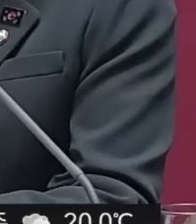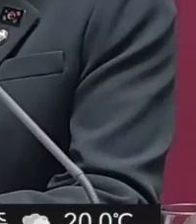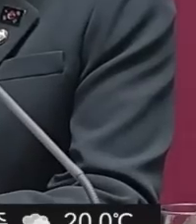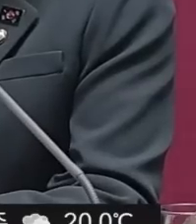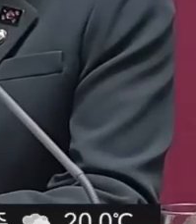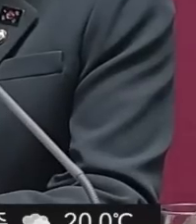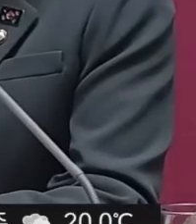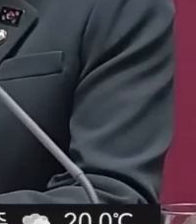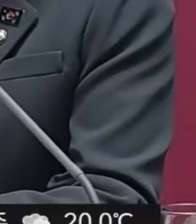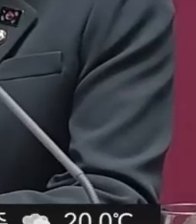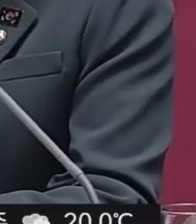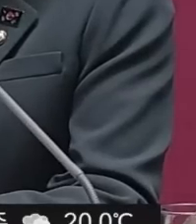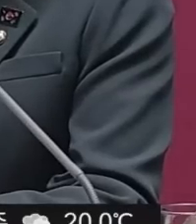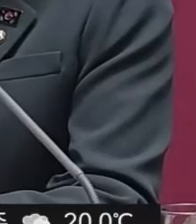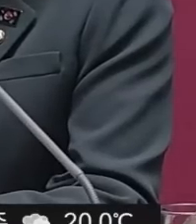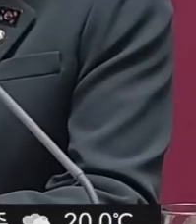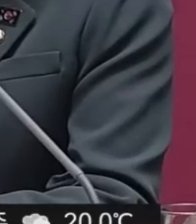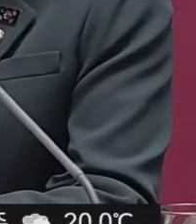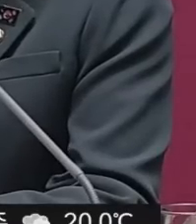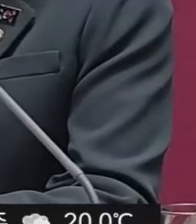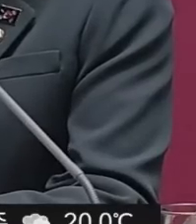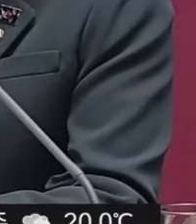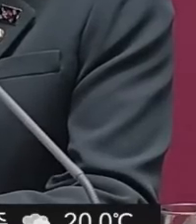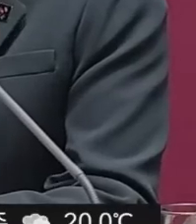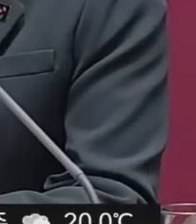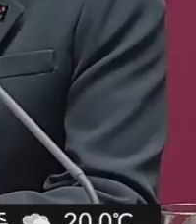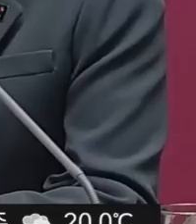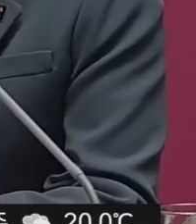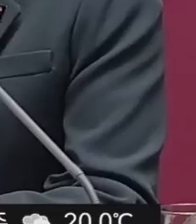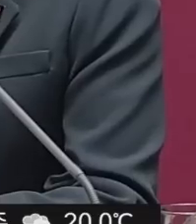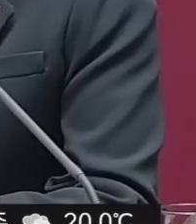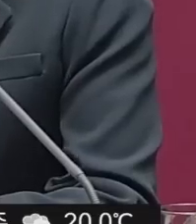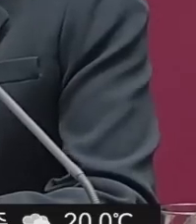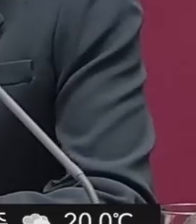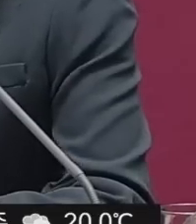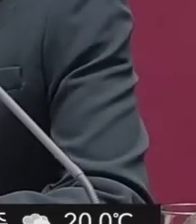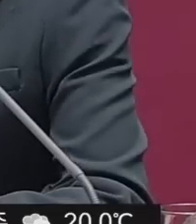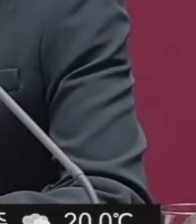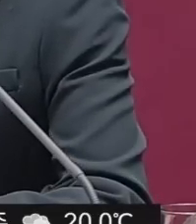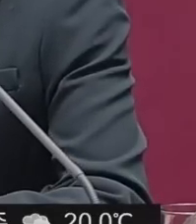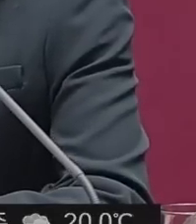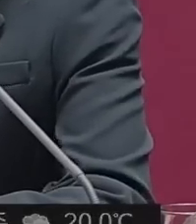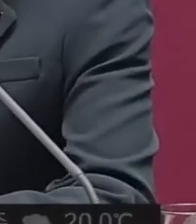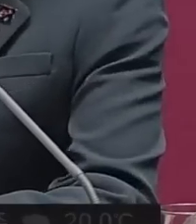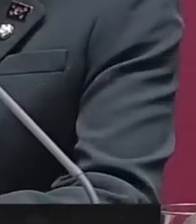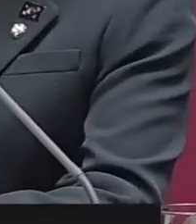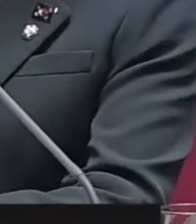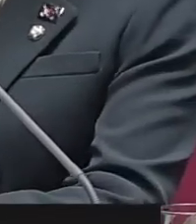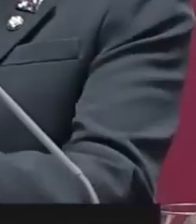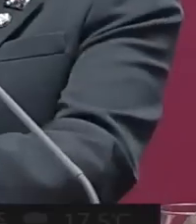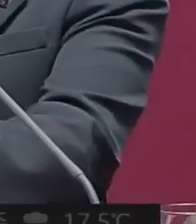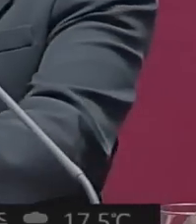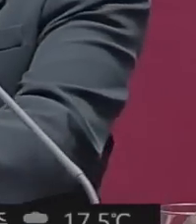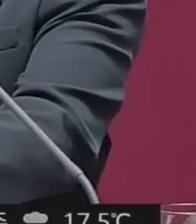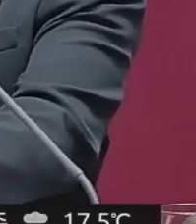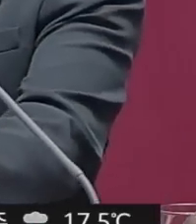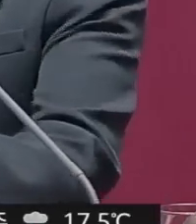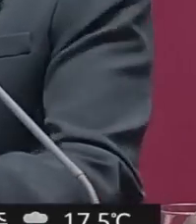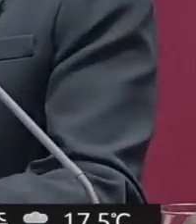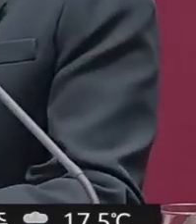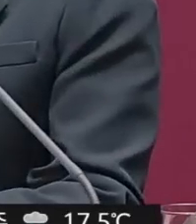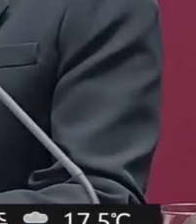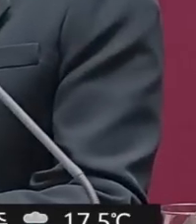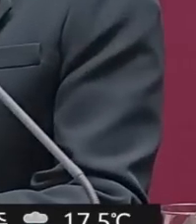번의 회담을 통해서 모든 게 해결됐으면 좋겠습니다. 이번에는 가장 큰 돌덩이를 치웠고 이제